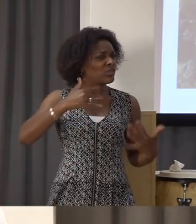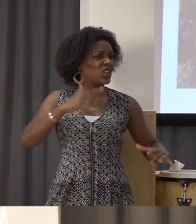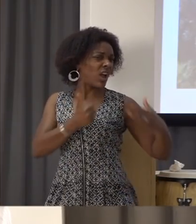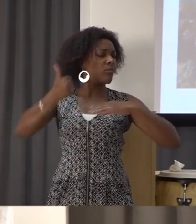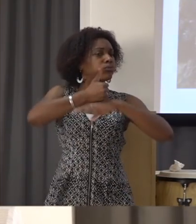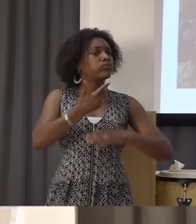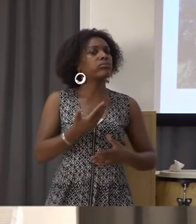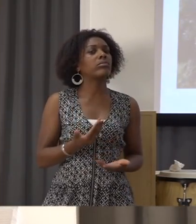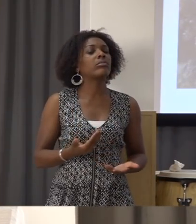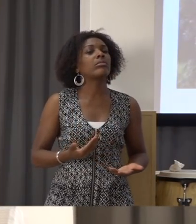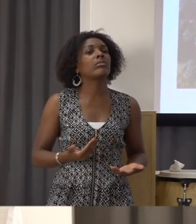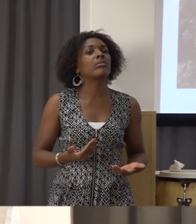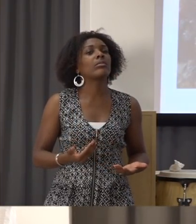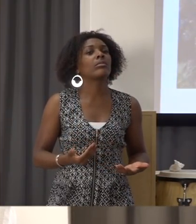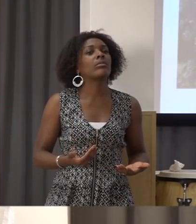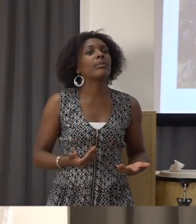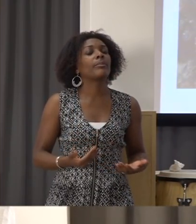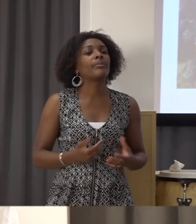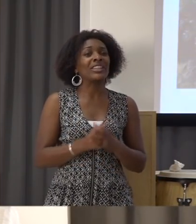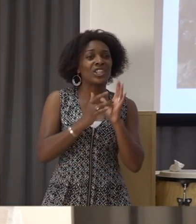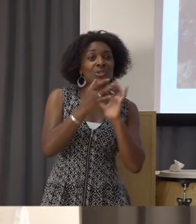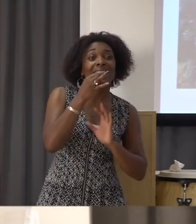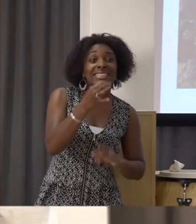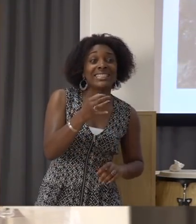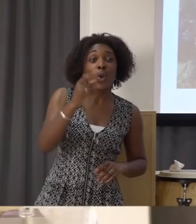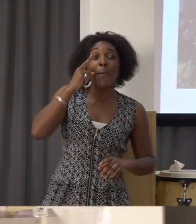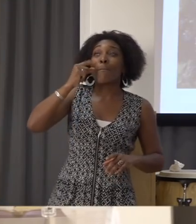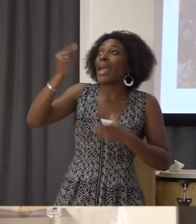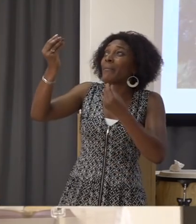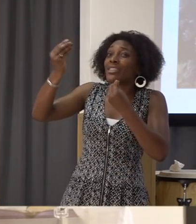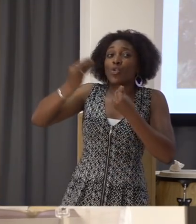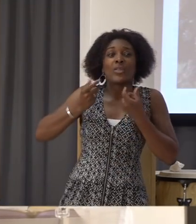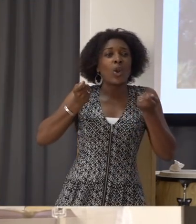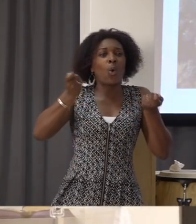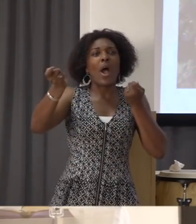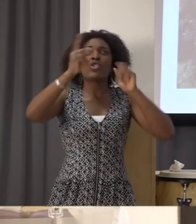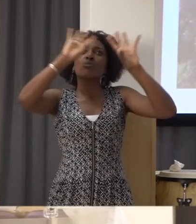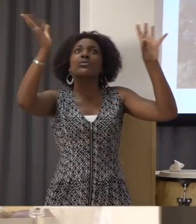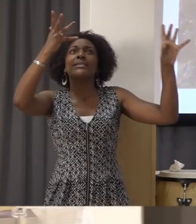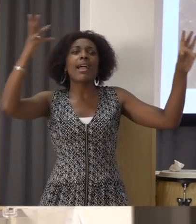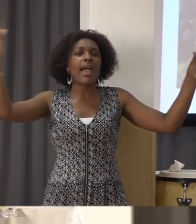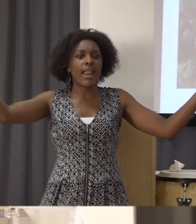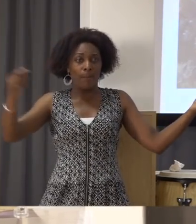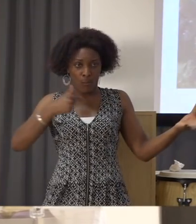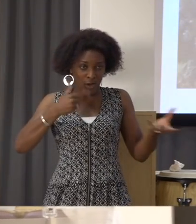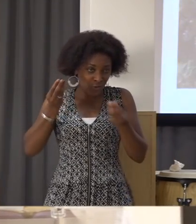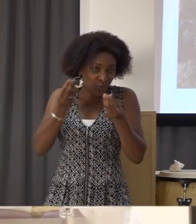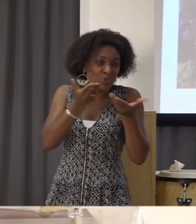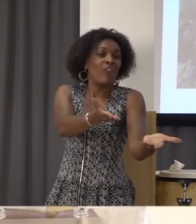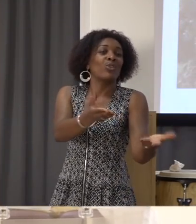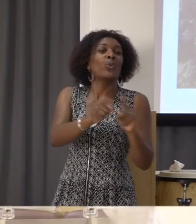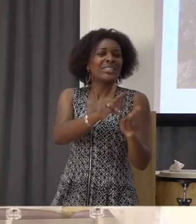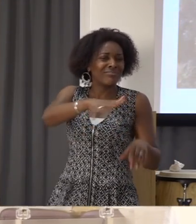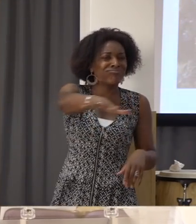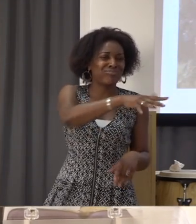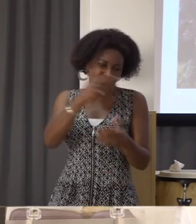Comme le Père a disposé en ma faveur le royaume des cieux, je le dispose aussi en votre faveur, a dit le